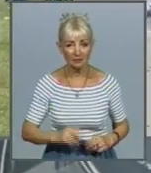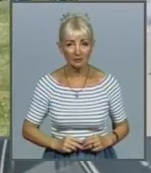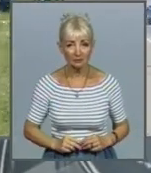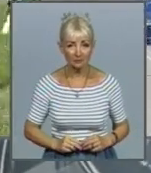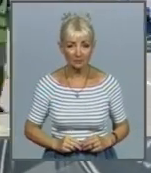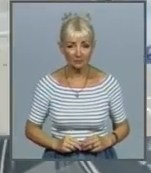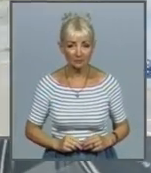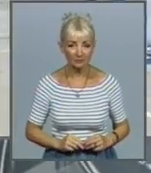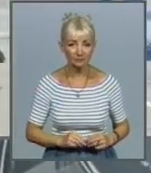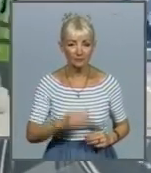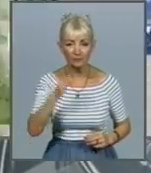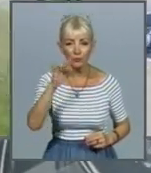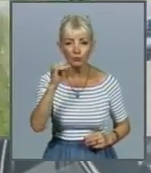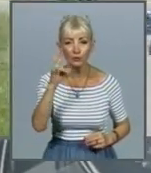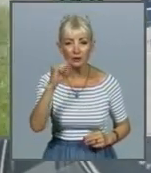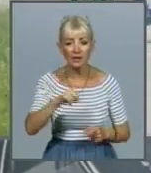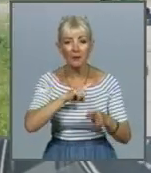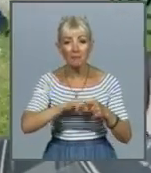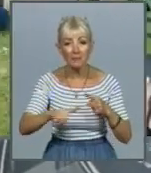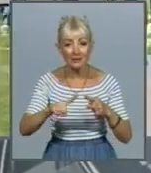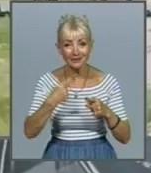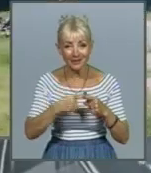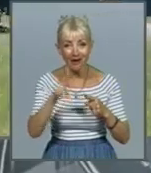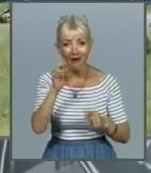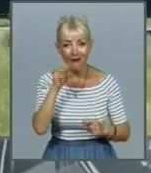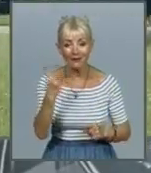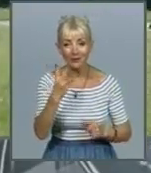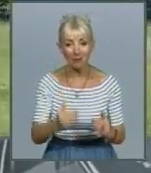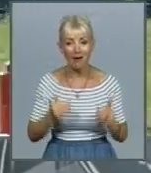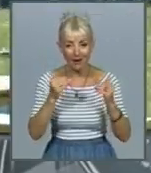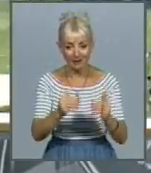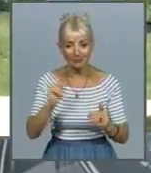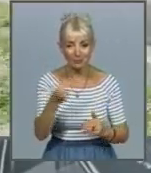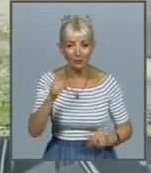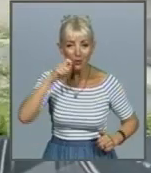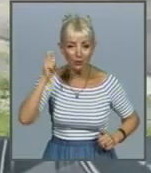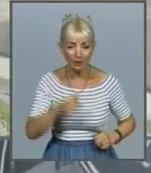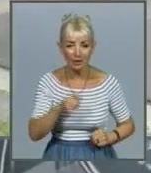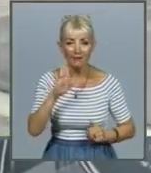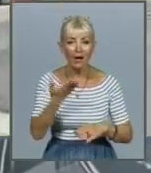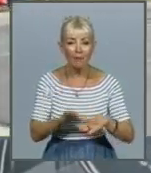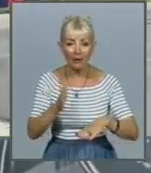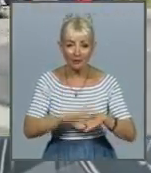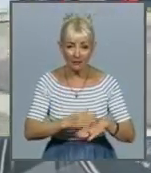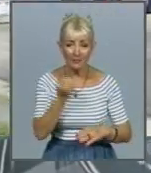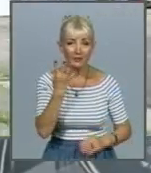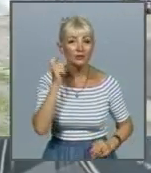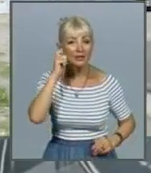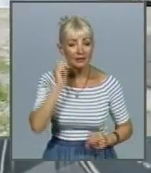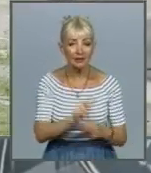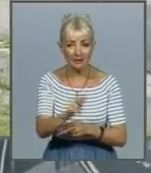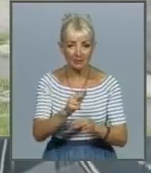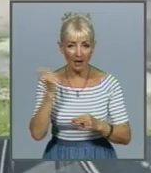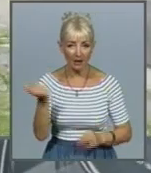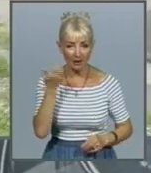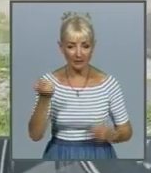некий the four ника быстрее гнал свой карт на втором этапе зонального чемпионата украины в полтаве 14-летний воспитанник